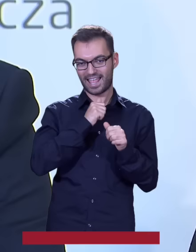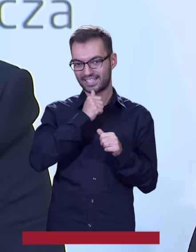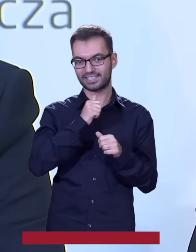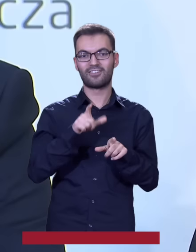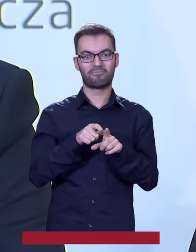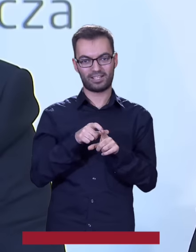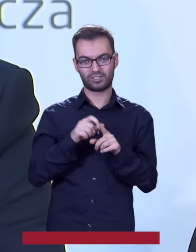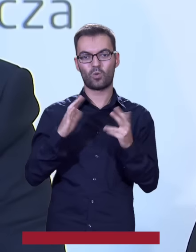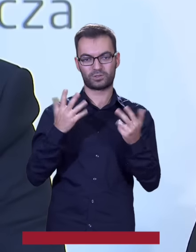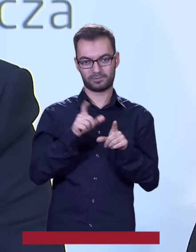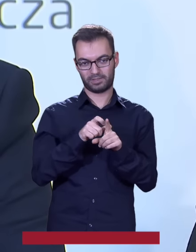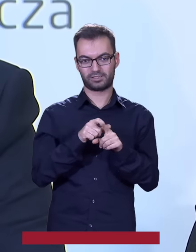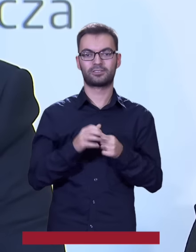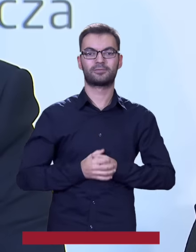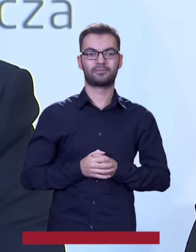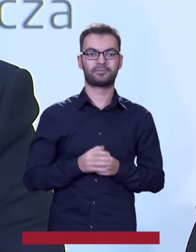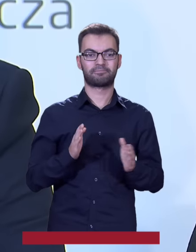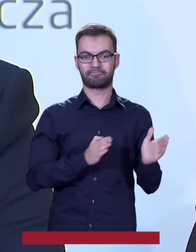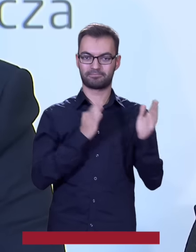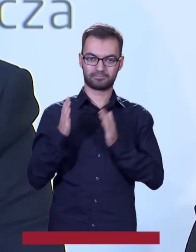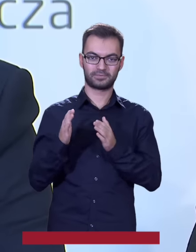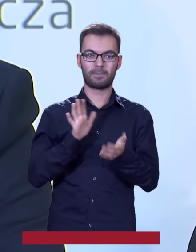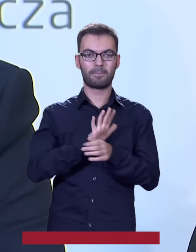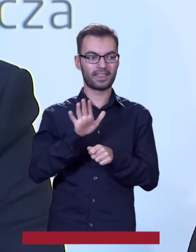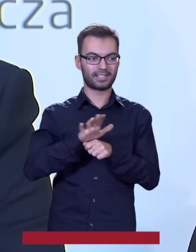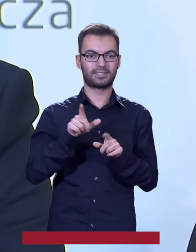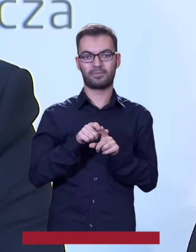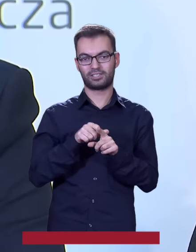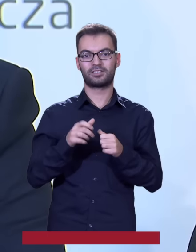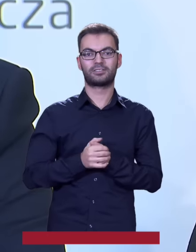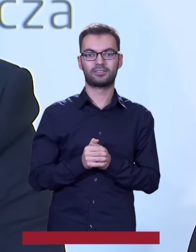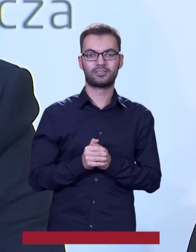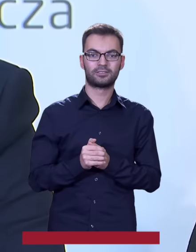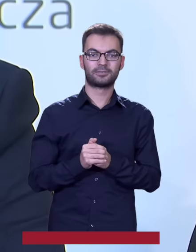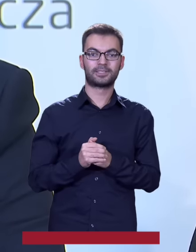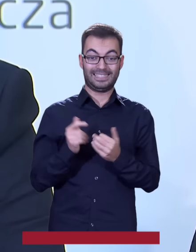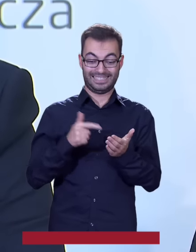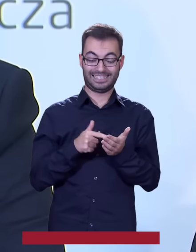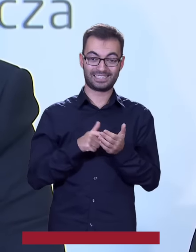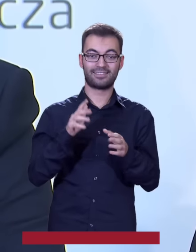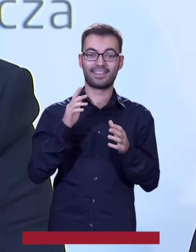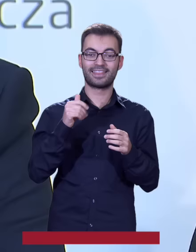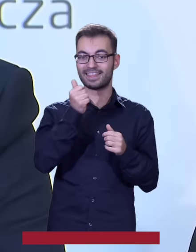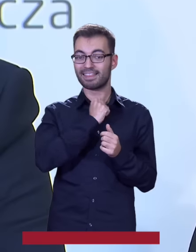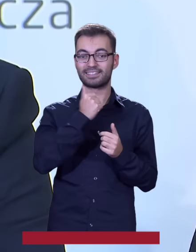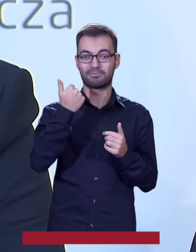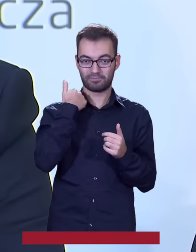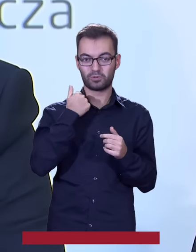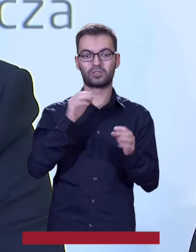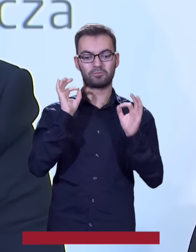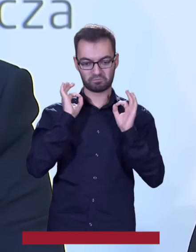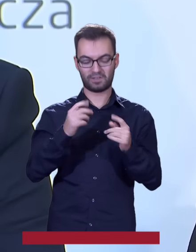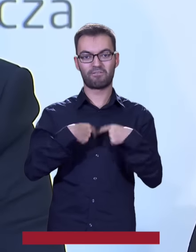październiku, 8 października, a następnie 15 października. Te testy zostały poprawnie